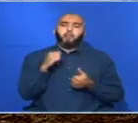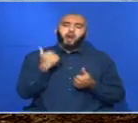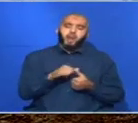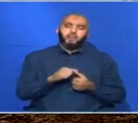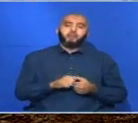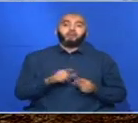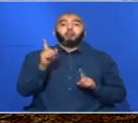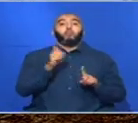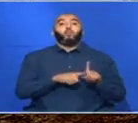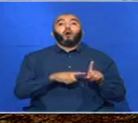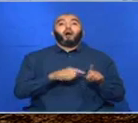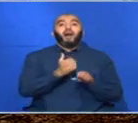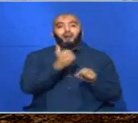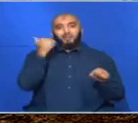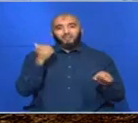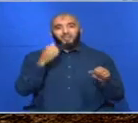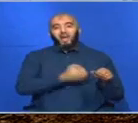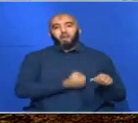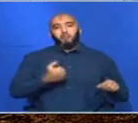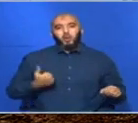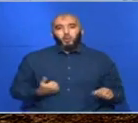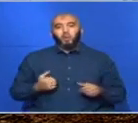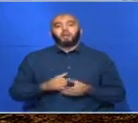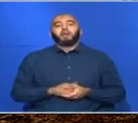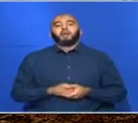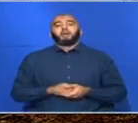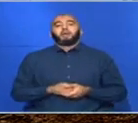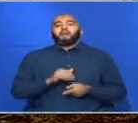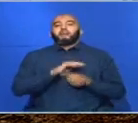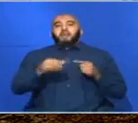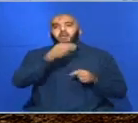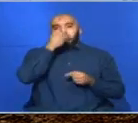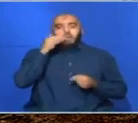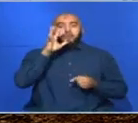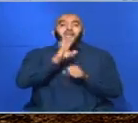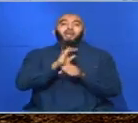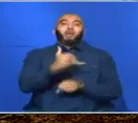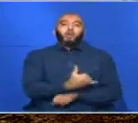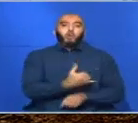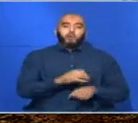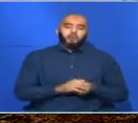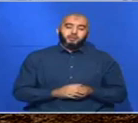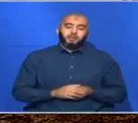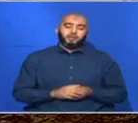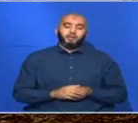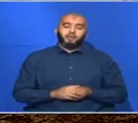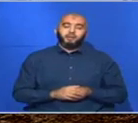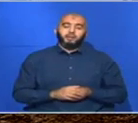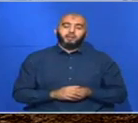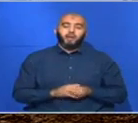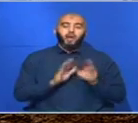فلم يستطع الصيام من رمضان الا 15 يوما وهو الان يتناول الادويه